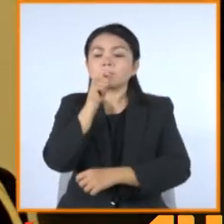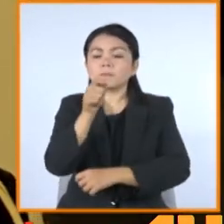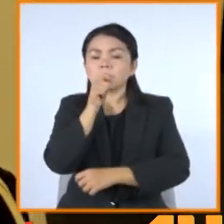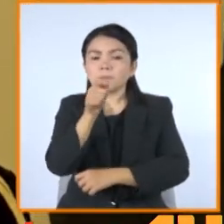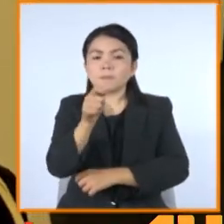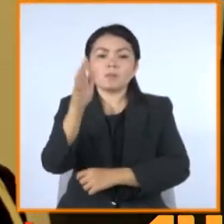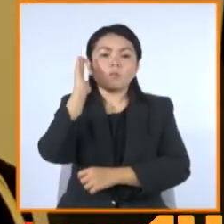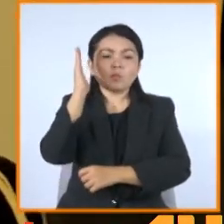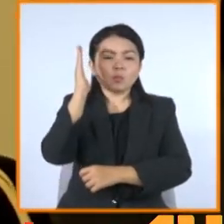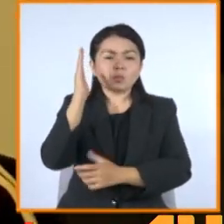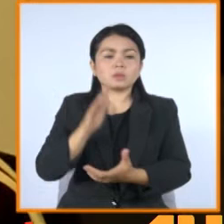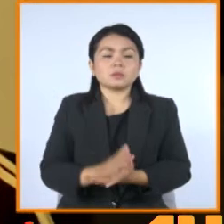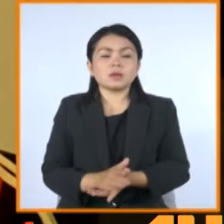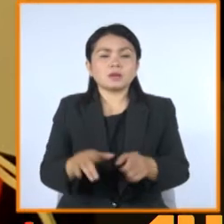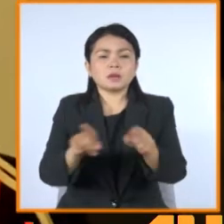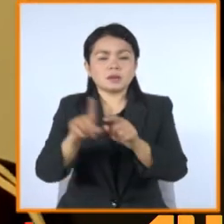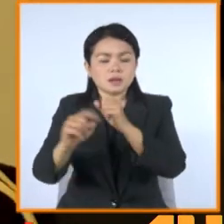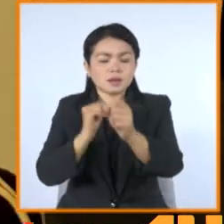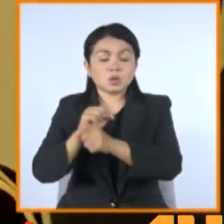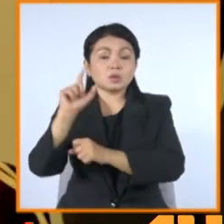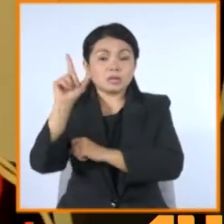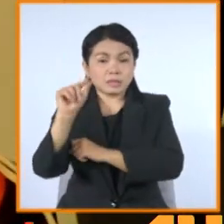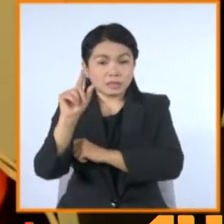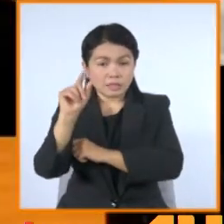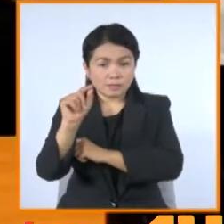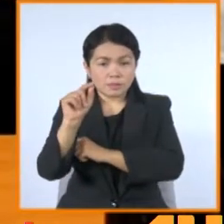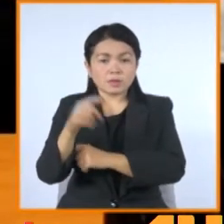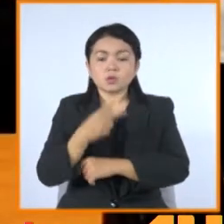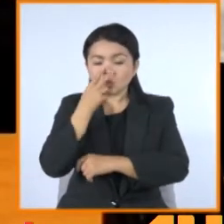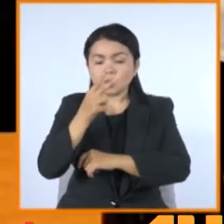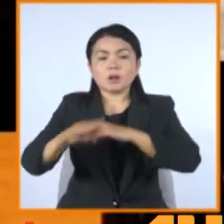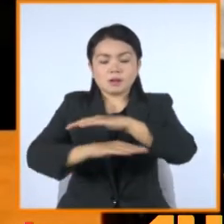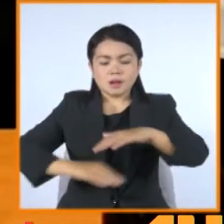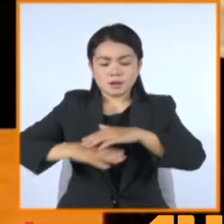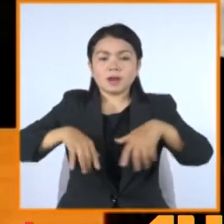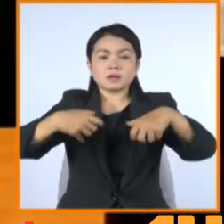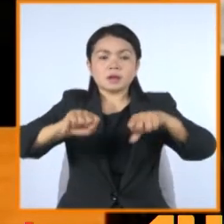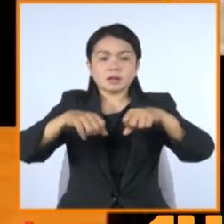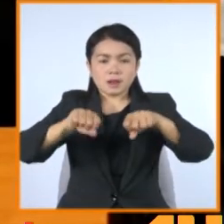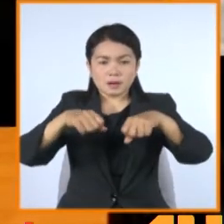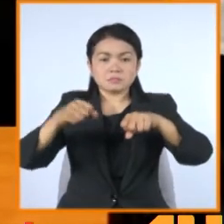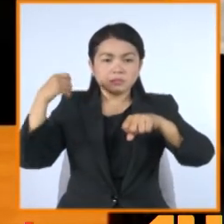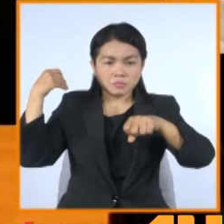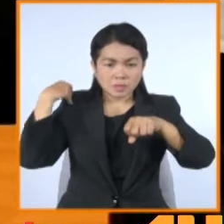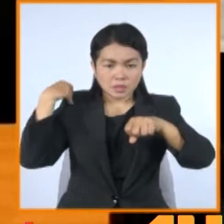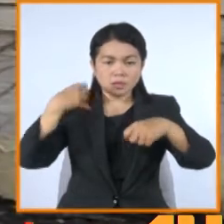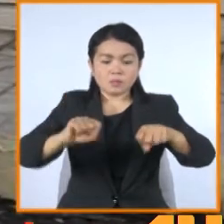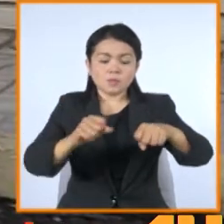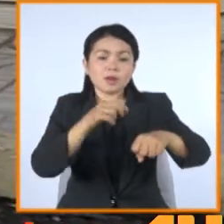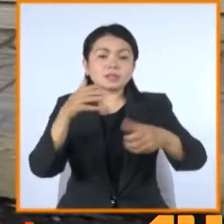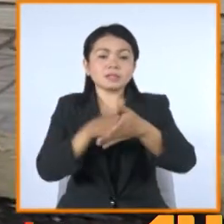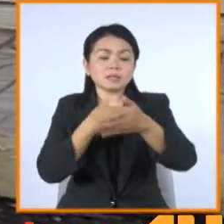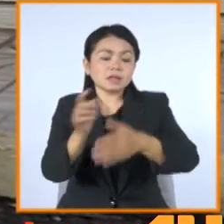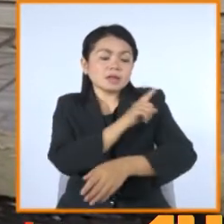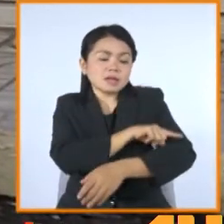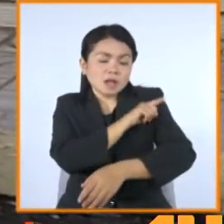อก็ชื่อว่านายเศรษฐพงศ์พลบูรณ์อายุ20ปีพร้อมของกลางรถจักรยานยนต์คาวาซากิ KSR สีขาวดำคัน